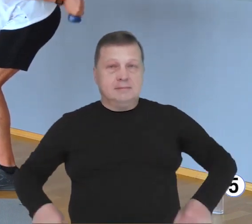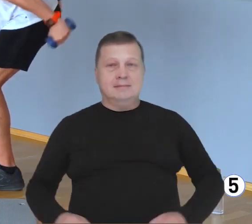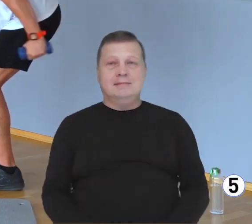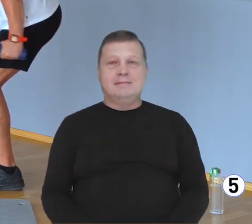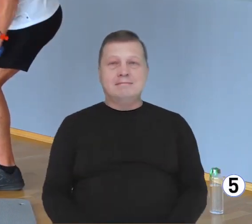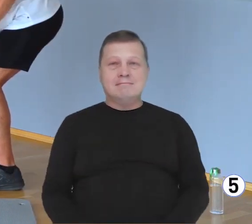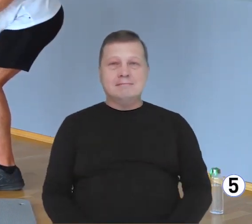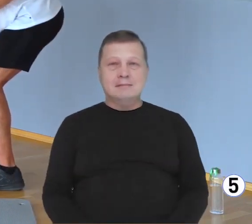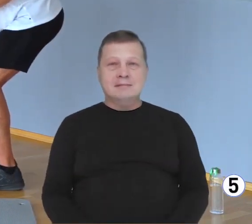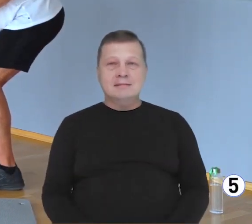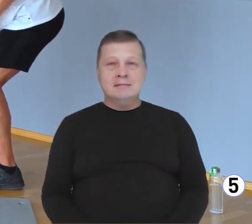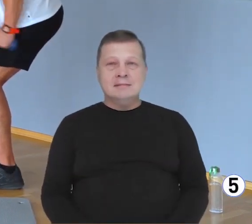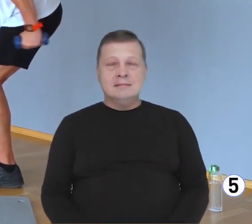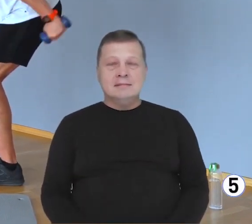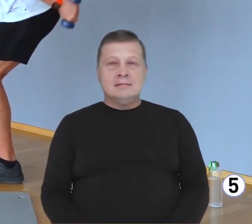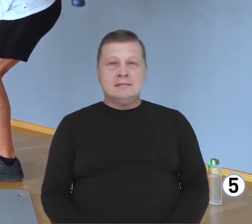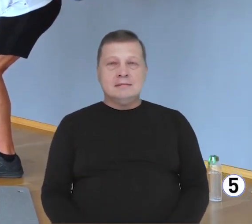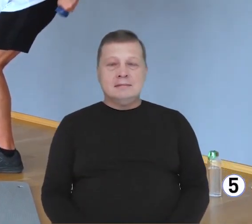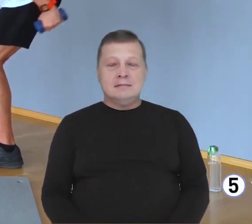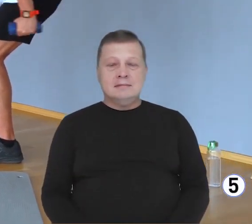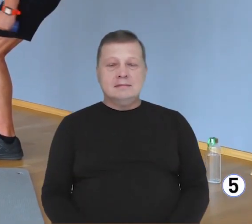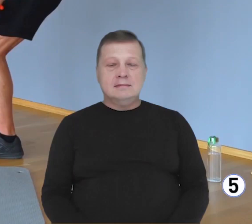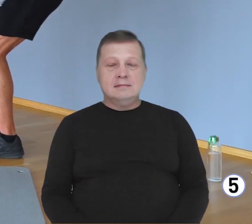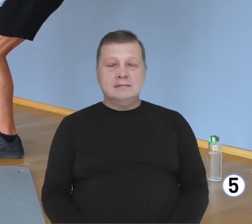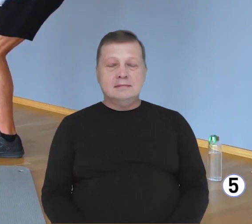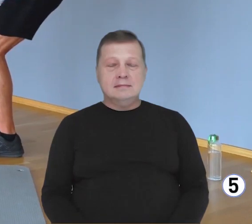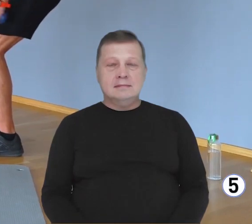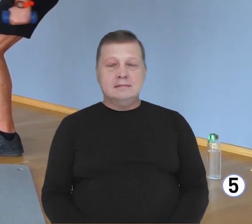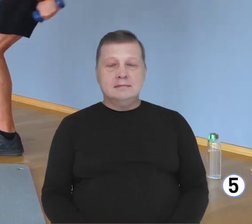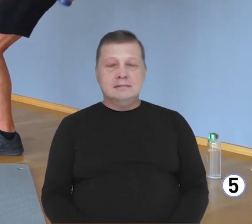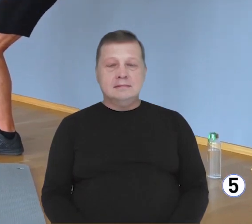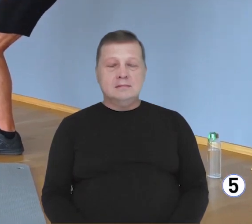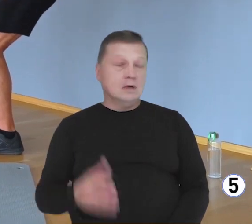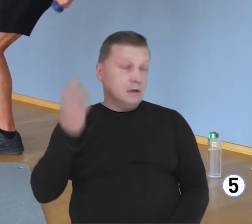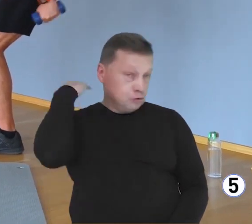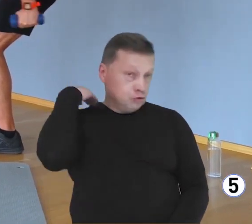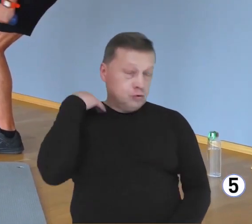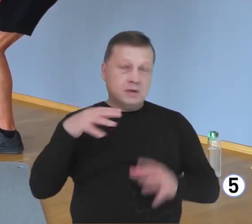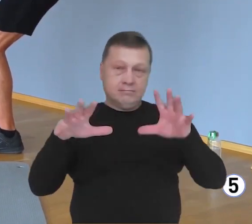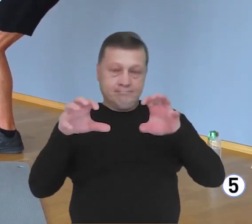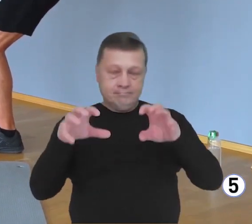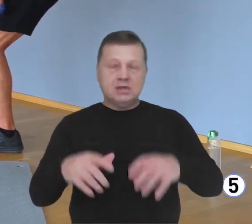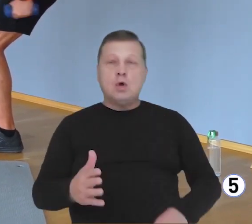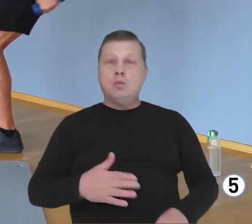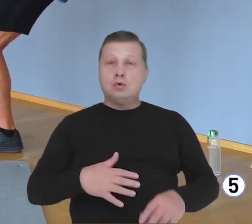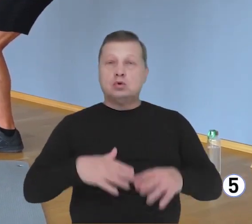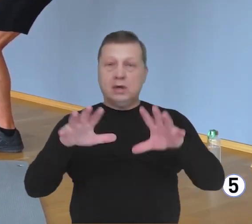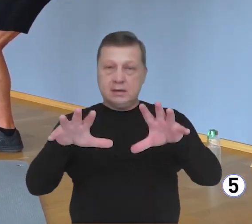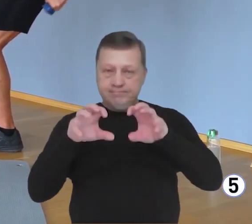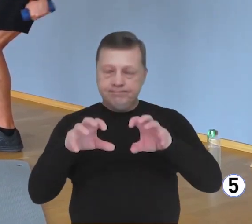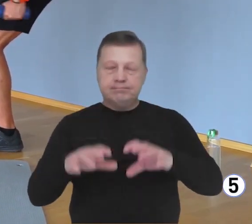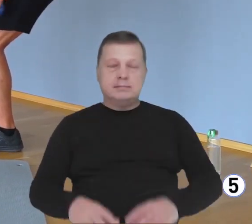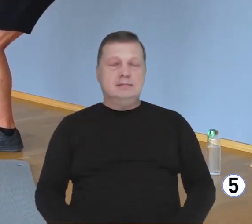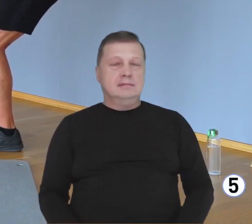Wyprost. Ugięcie, wyprost, napięte mięśnie grzbietu, mięśnie